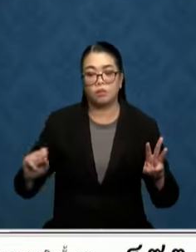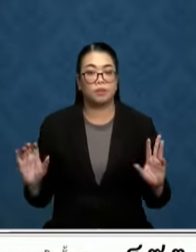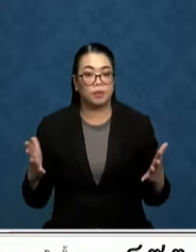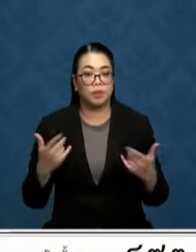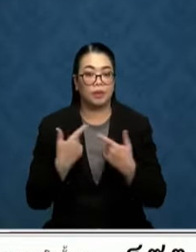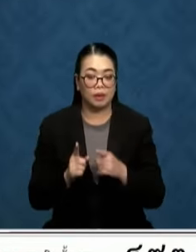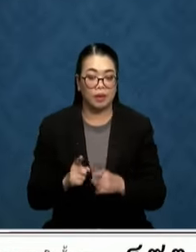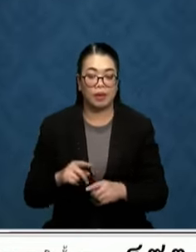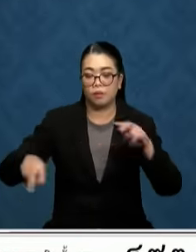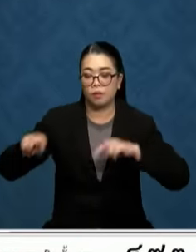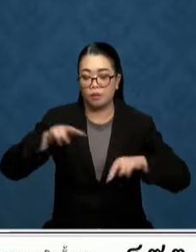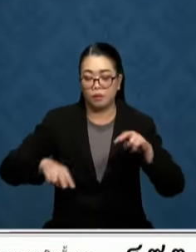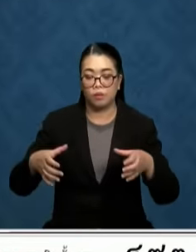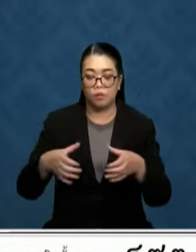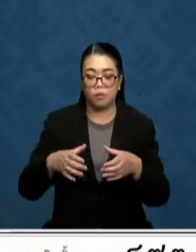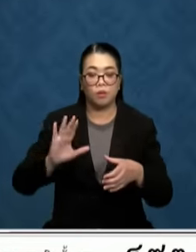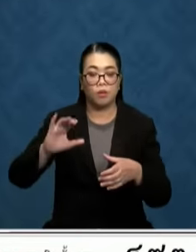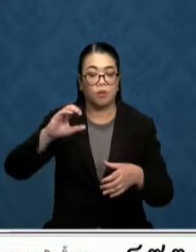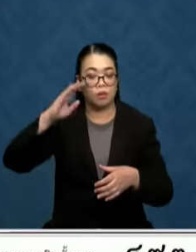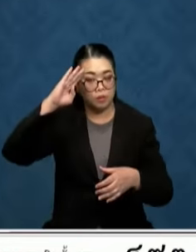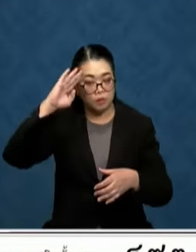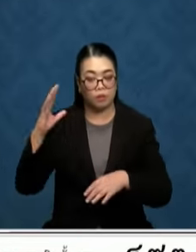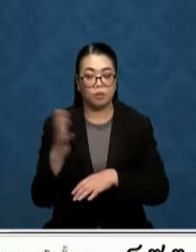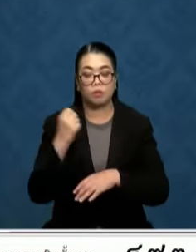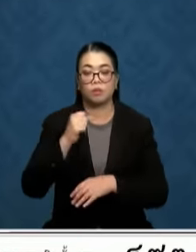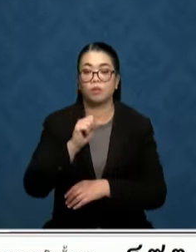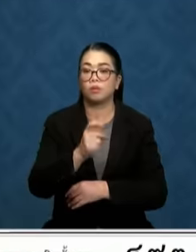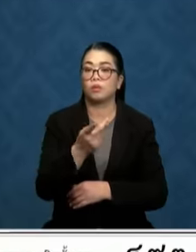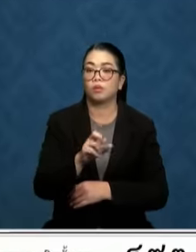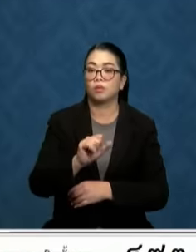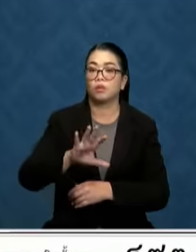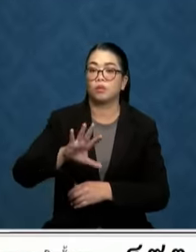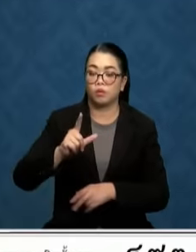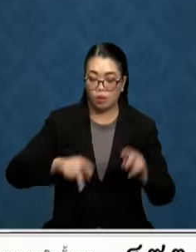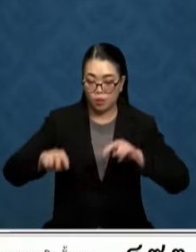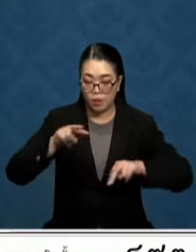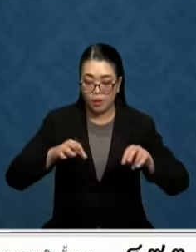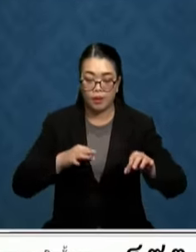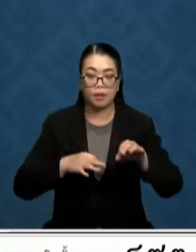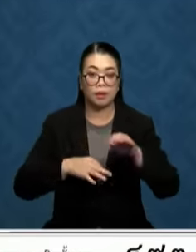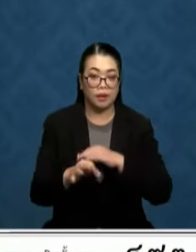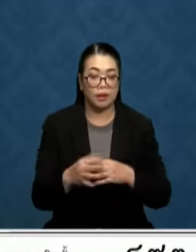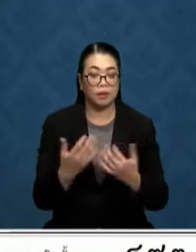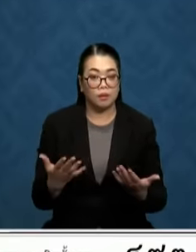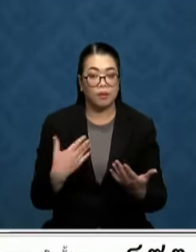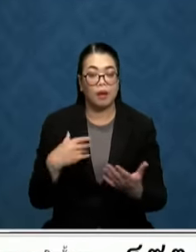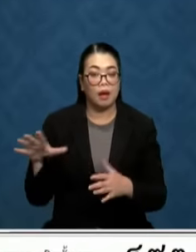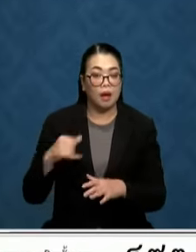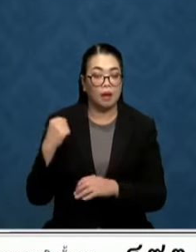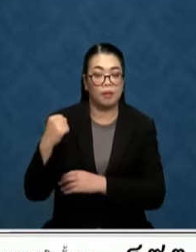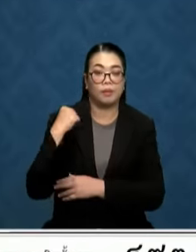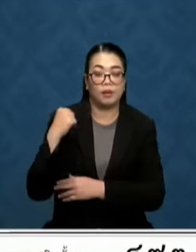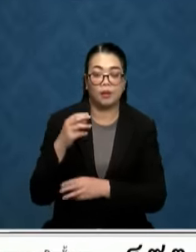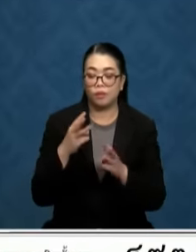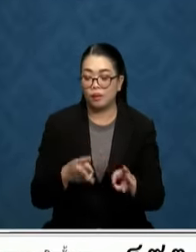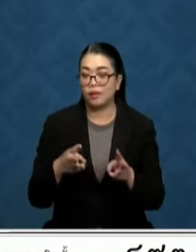่มีคณะรักษาความสงบแหงชาติเข้ามาใช้อำนาจรัฐที่ปัดแทนซึ่แม้การได้มาซึอำนานั้น